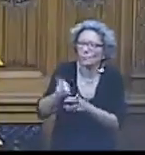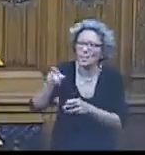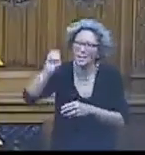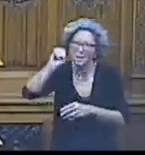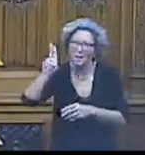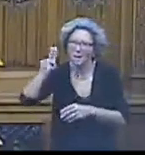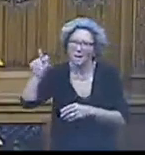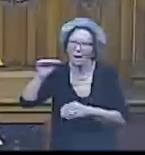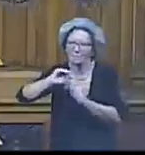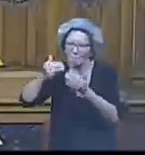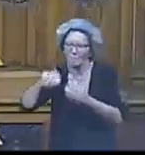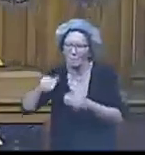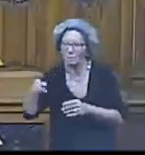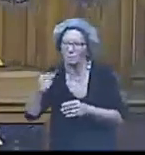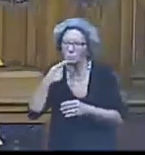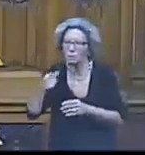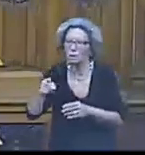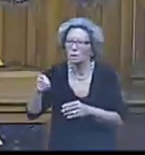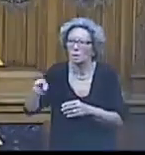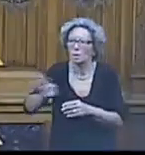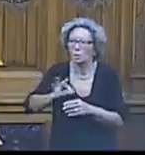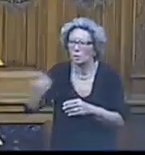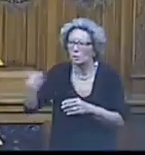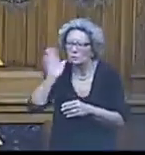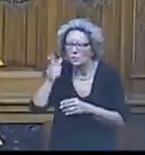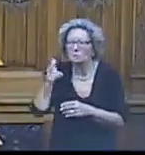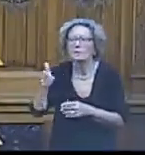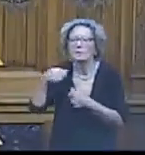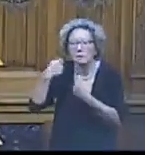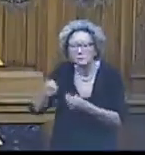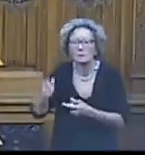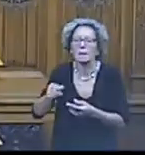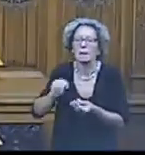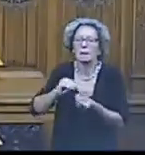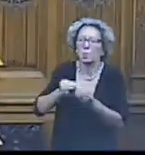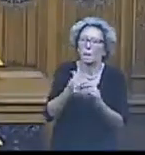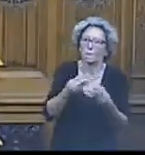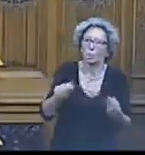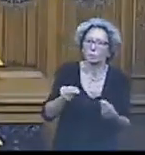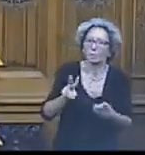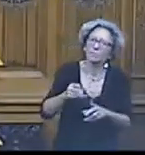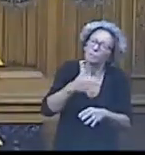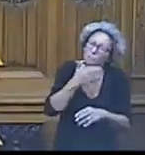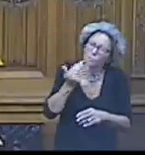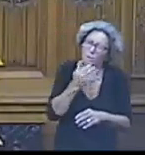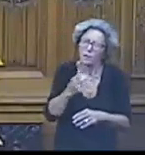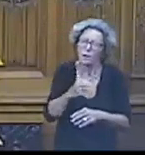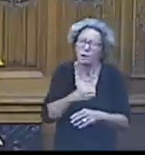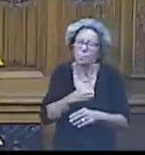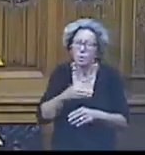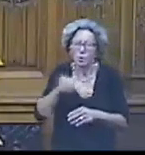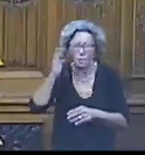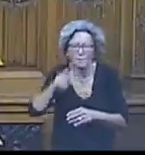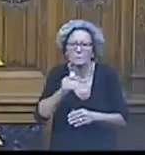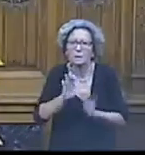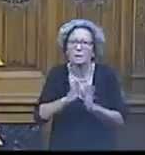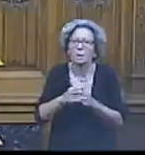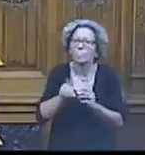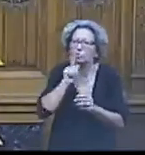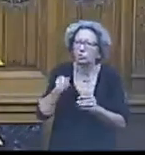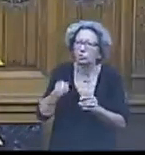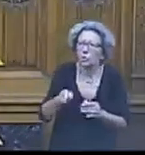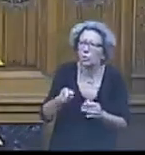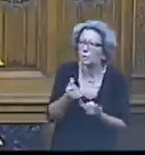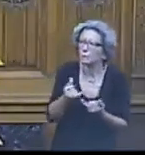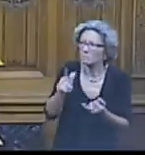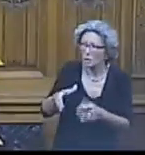und auf die ist der Kollege Ellenson schon eingegangen, die Probleme lösen. Die vielen Bürgermeister, zum Beispiel von Buchenstuben, der Andi Babler in Dreiskirchen,